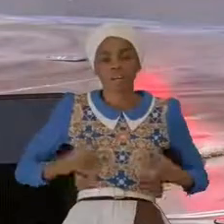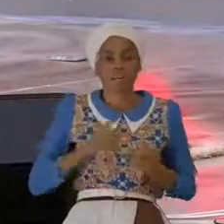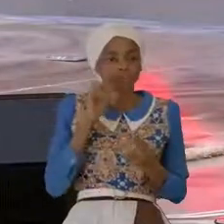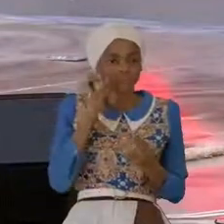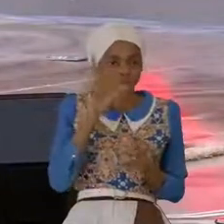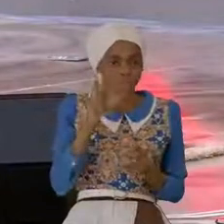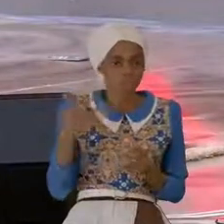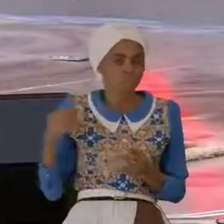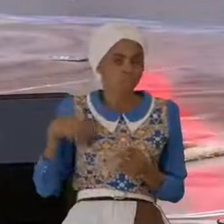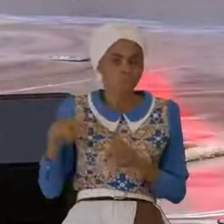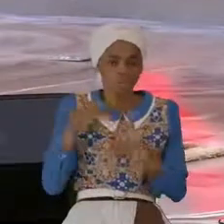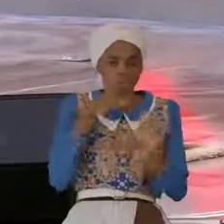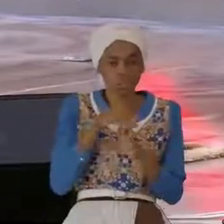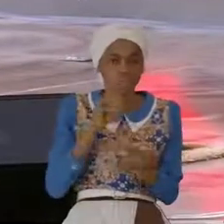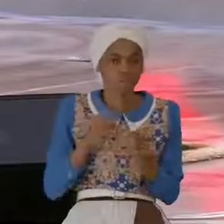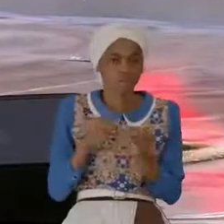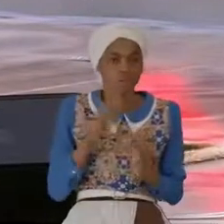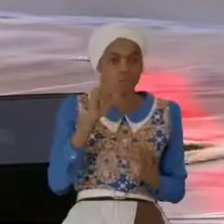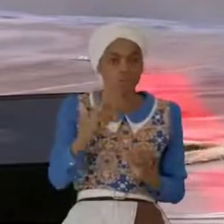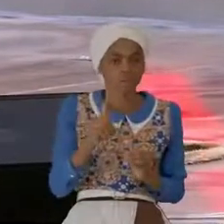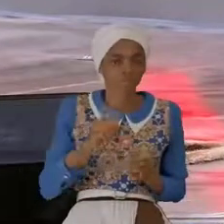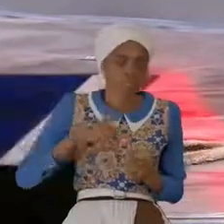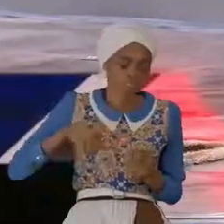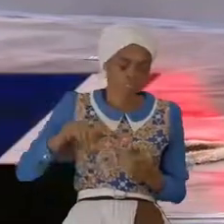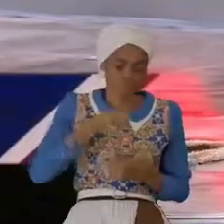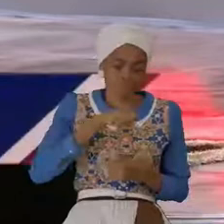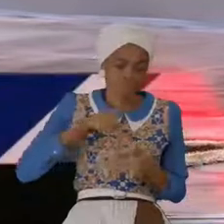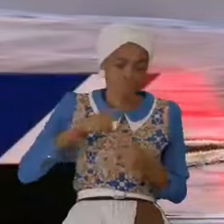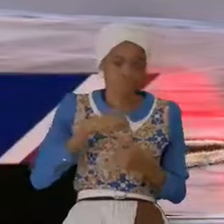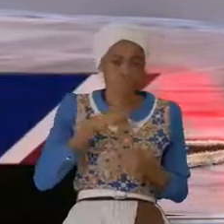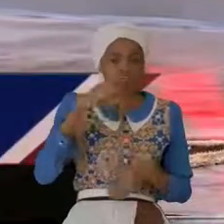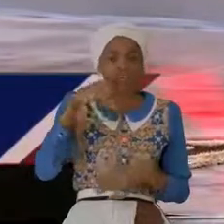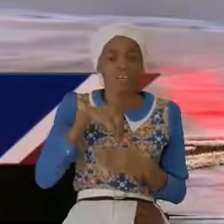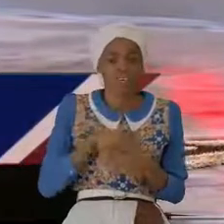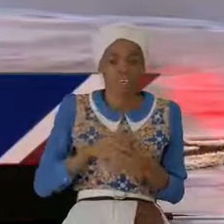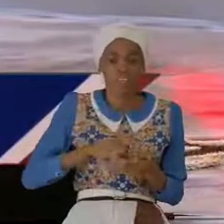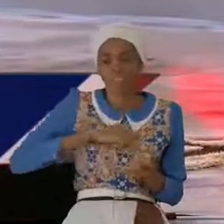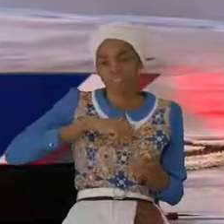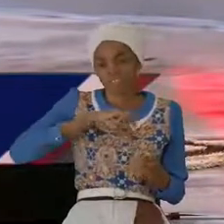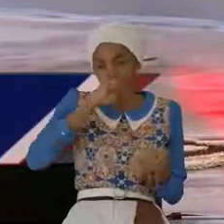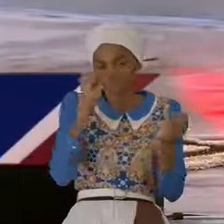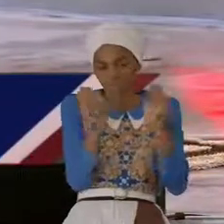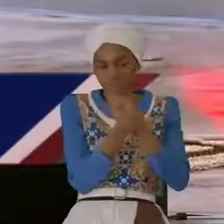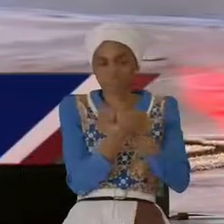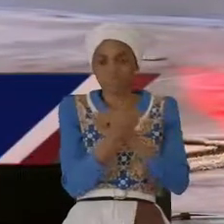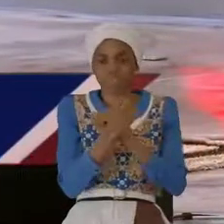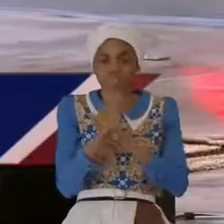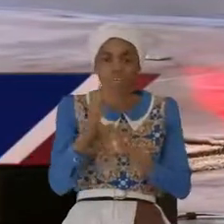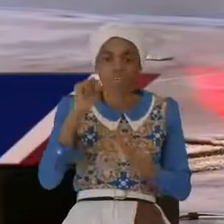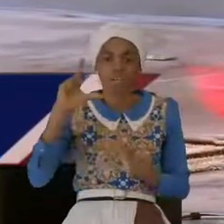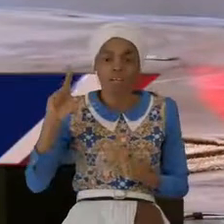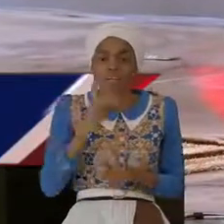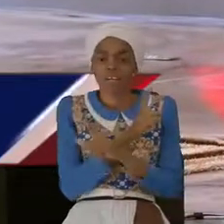ici. Première partie, la communion dans une liberté transformationnelle